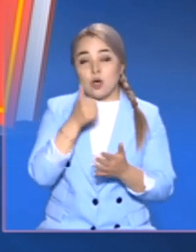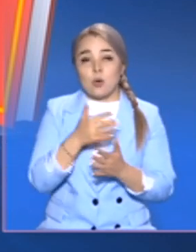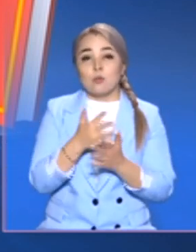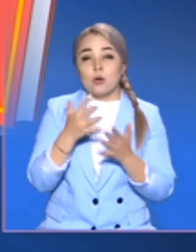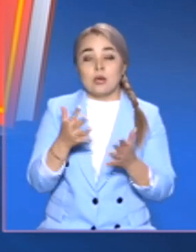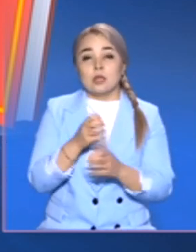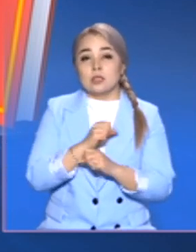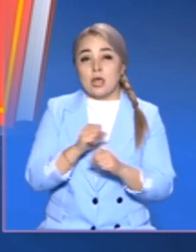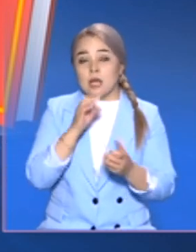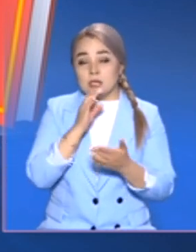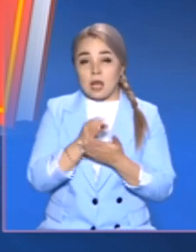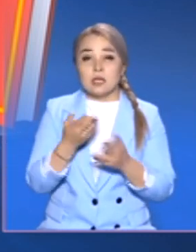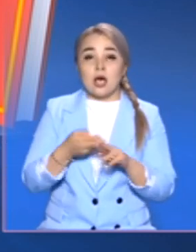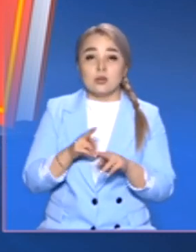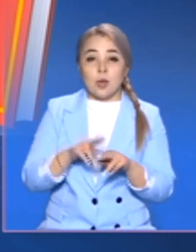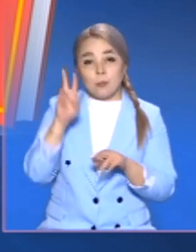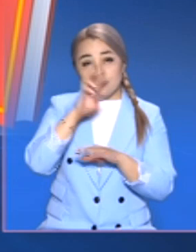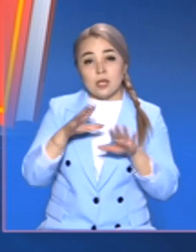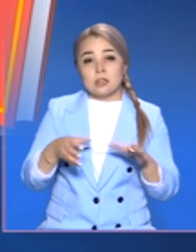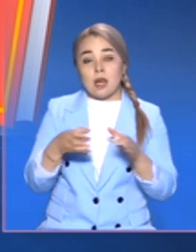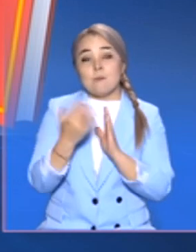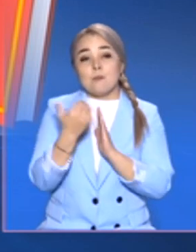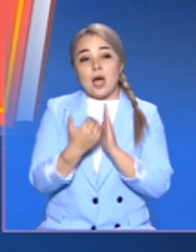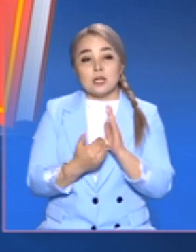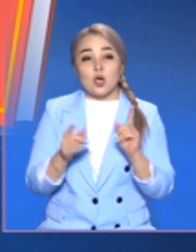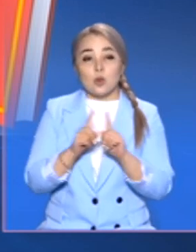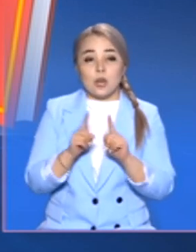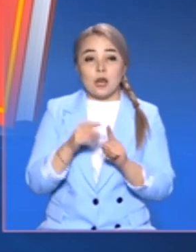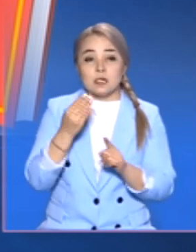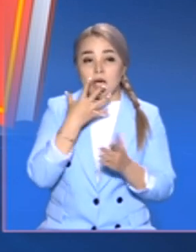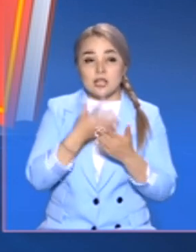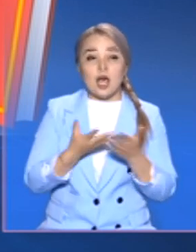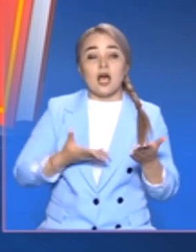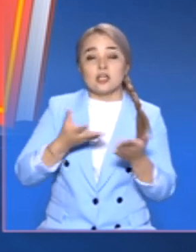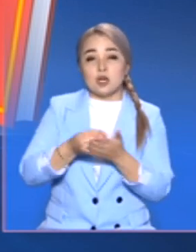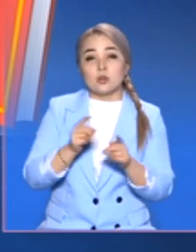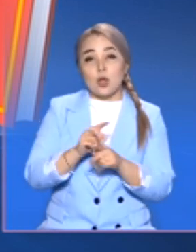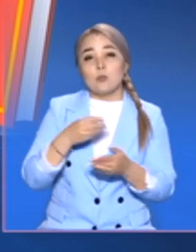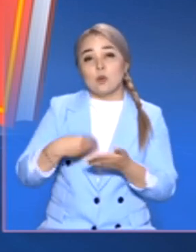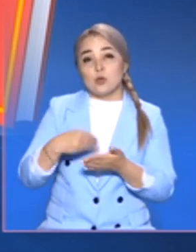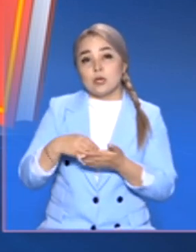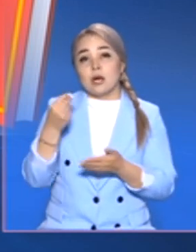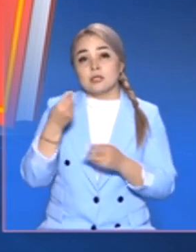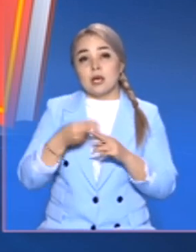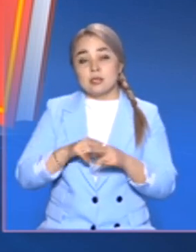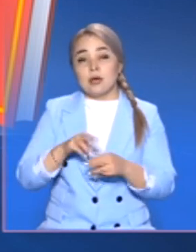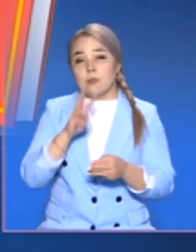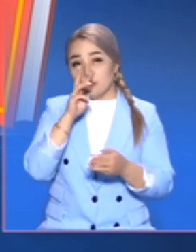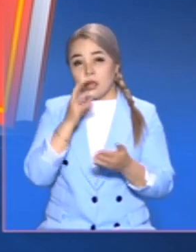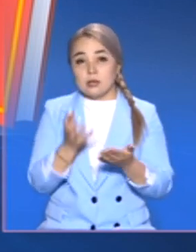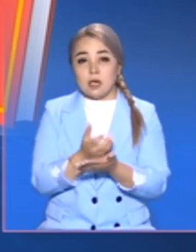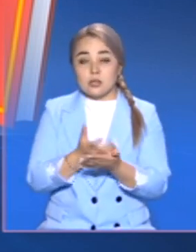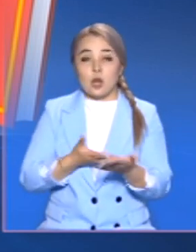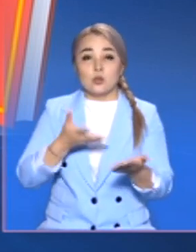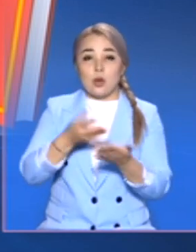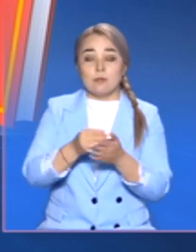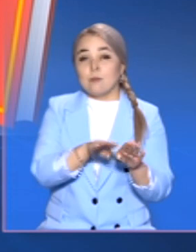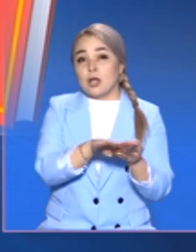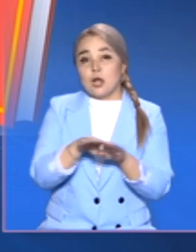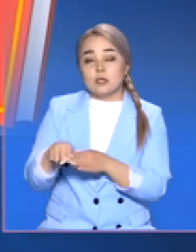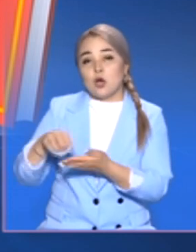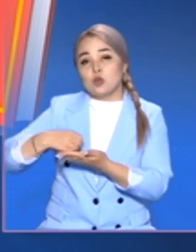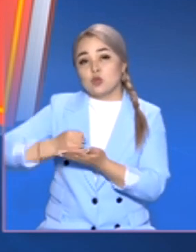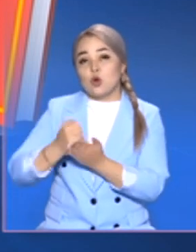болмауы қажет. Сонымен қатар мемлекеттік бағдарламаларды және қаржыландыру мен бюджеттік қызметкерлерге еңбекақы төлеудің бірыңғай жүйесін